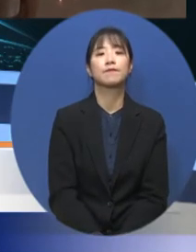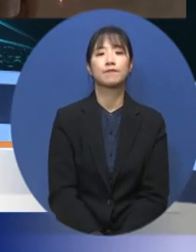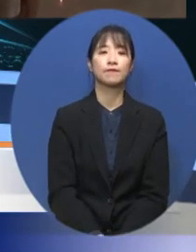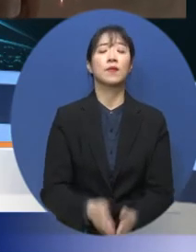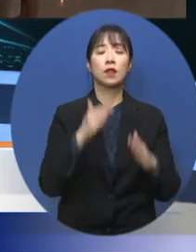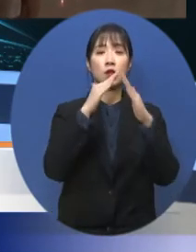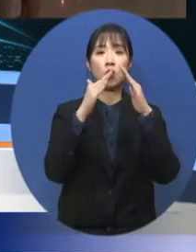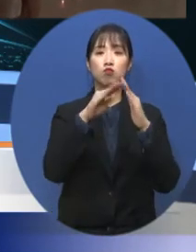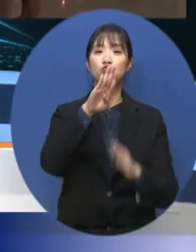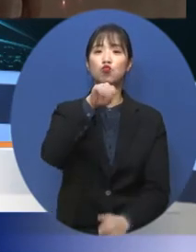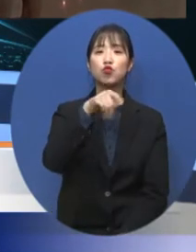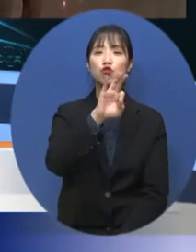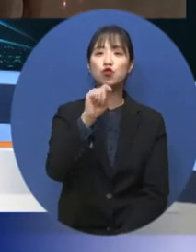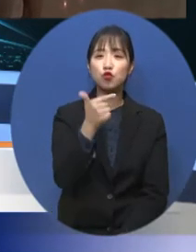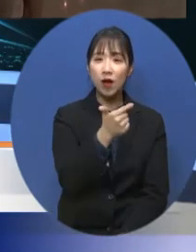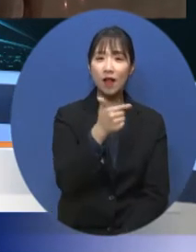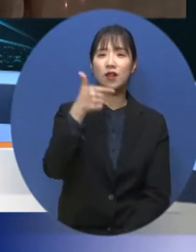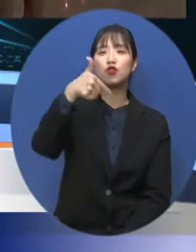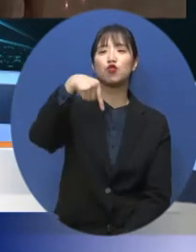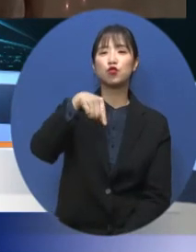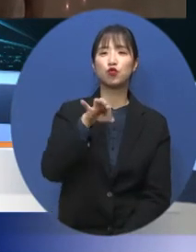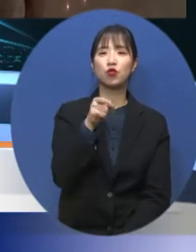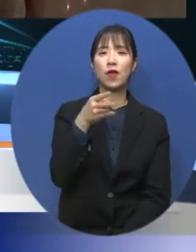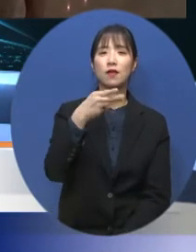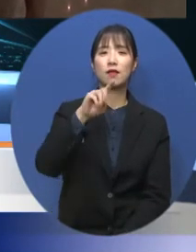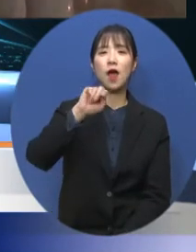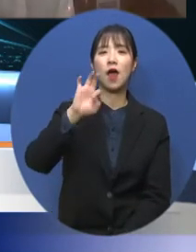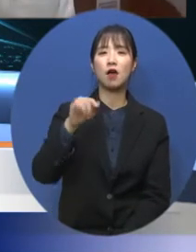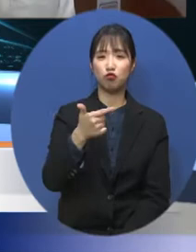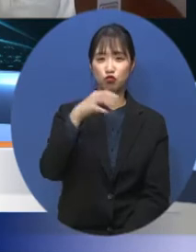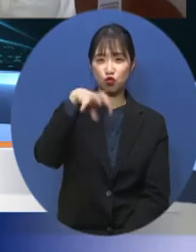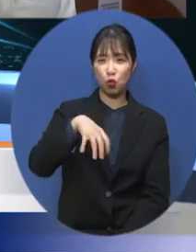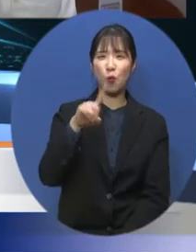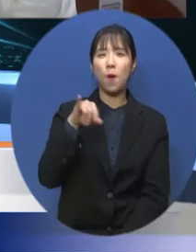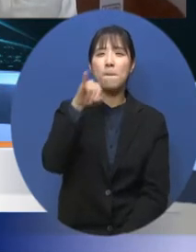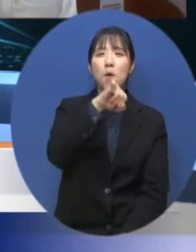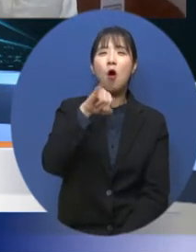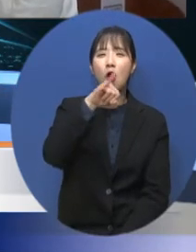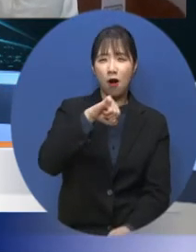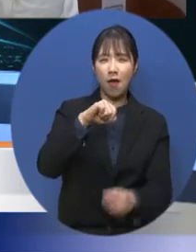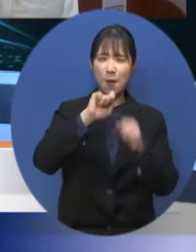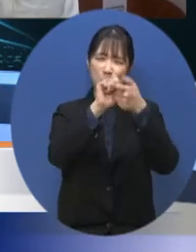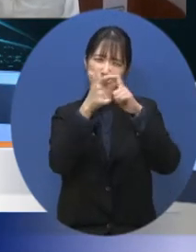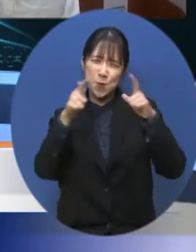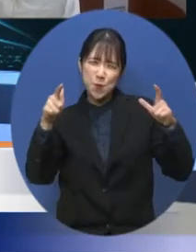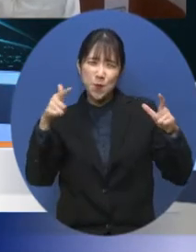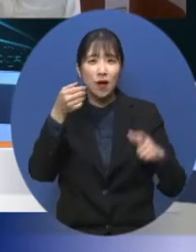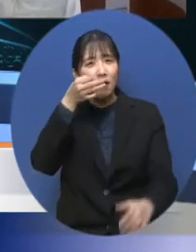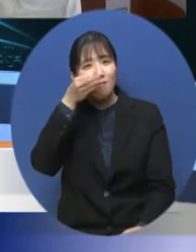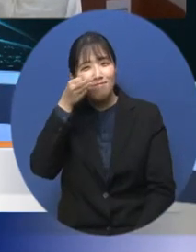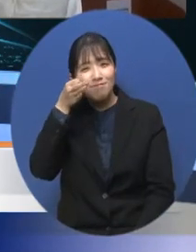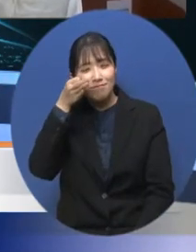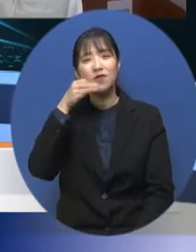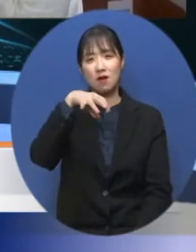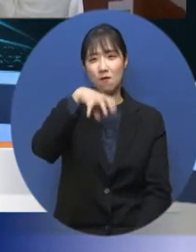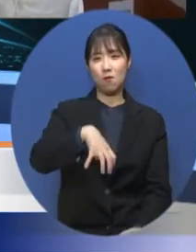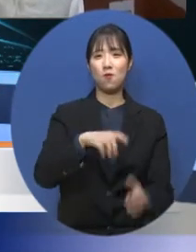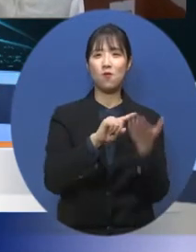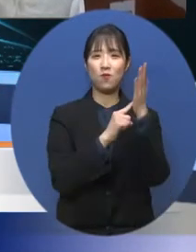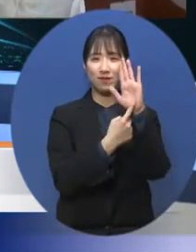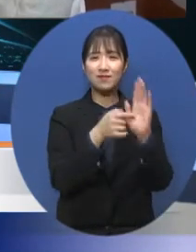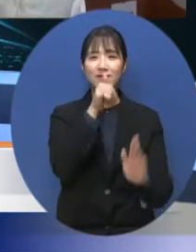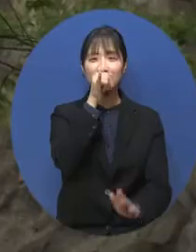전북 부안의 노예타운에서 여러 곤충들을 한자리에서 만날 수 있는 기획전을 마련했습니다. 보도에 최정은